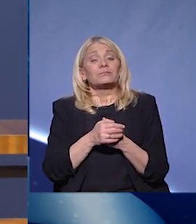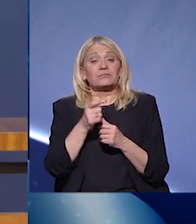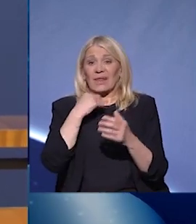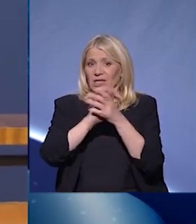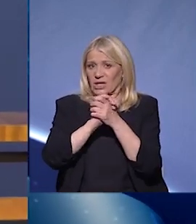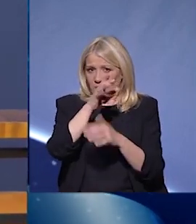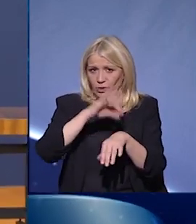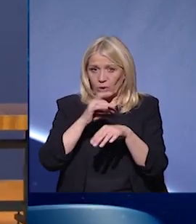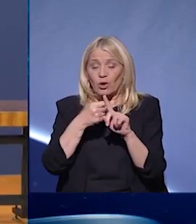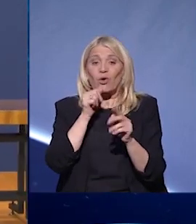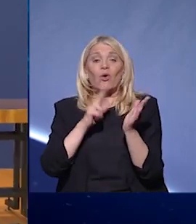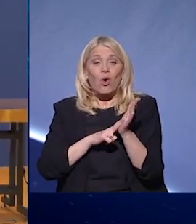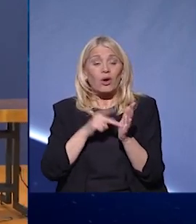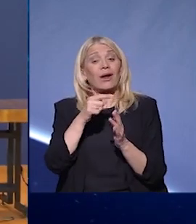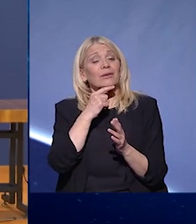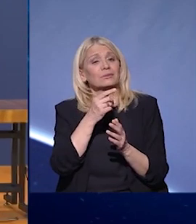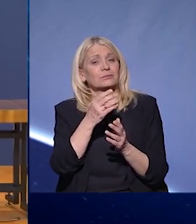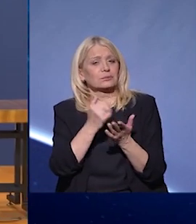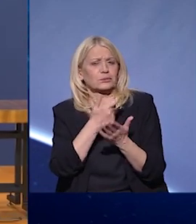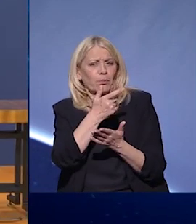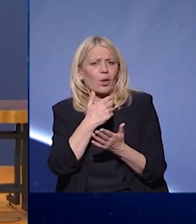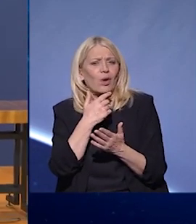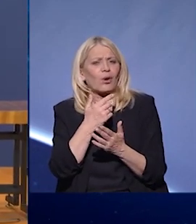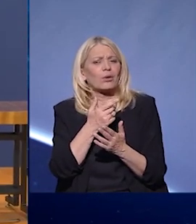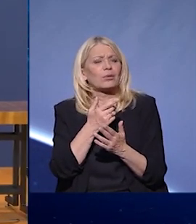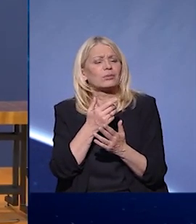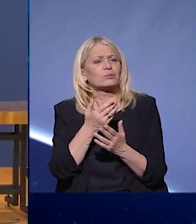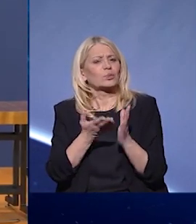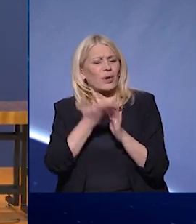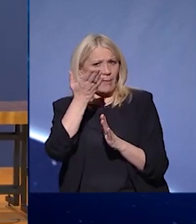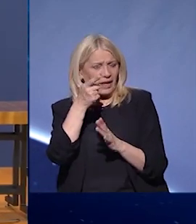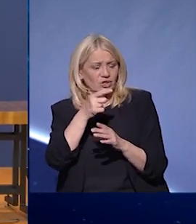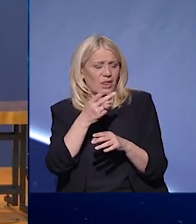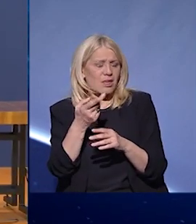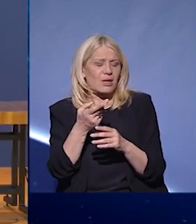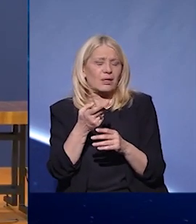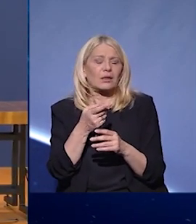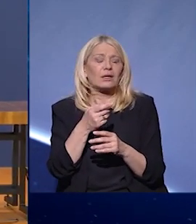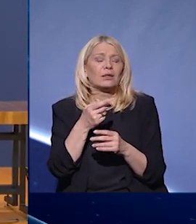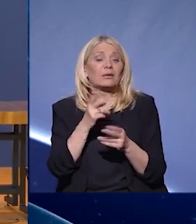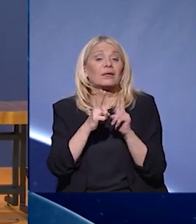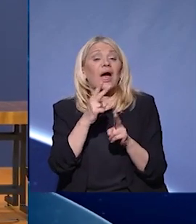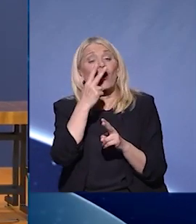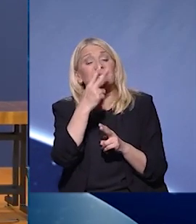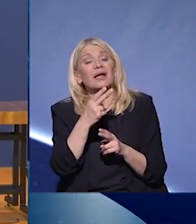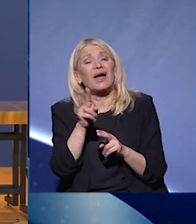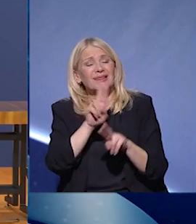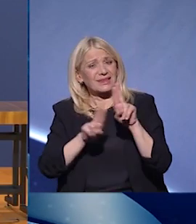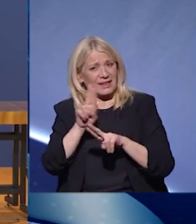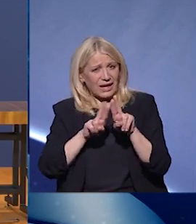čestitam doktoru Konu na unapređenju. A moje pitanje je kako zapravo izgleda